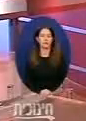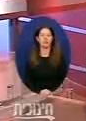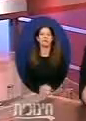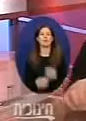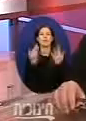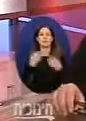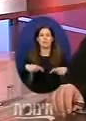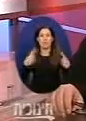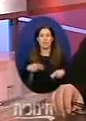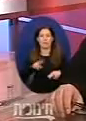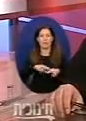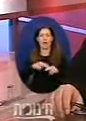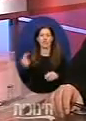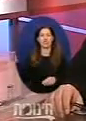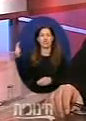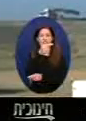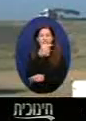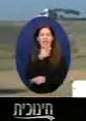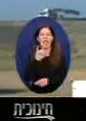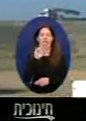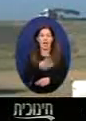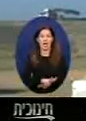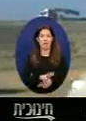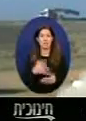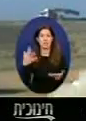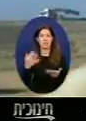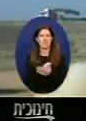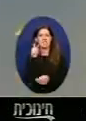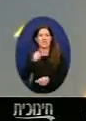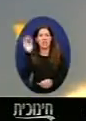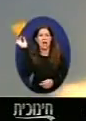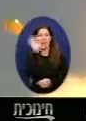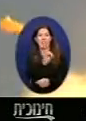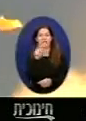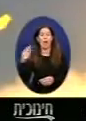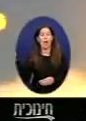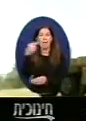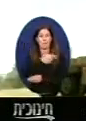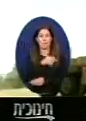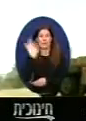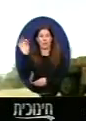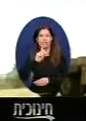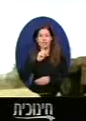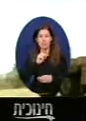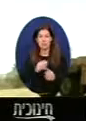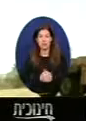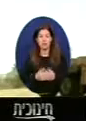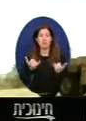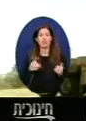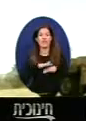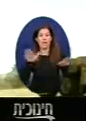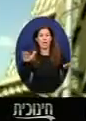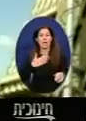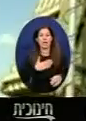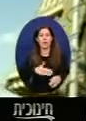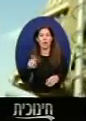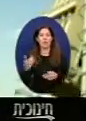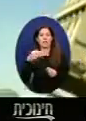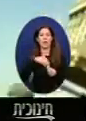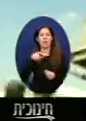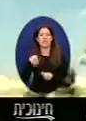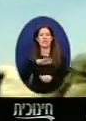ימים ספורים אחרי שטיל חץ יירט בהצלחה טיל נגד מטוסים ששגרה סוריה, חיל האוויר אמור להכניס לשירות מבצעי את מערכת שרביט קסמים,